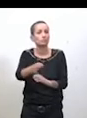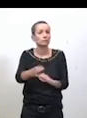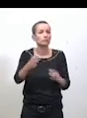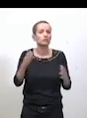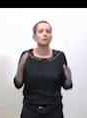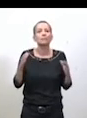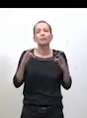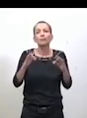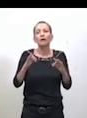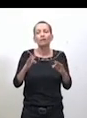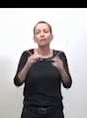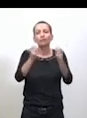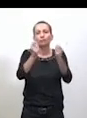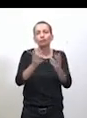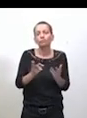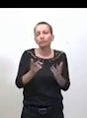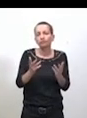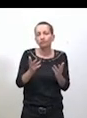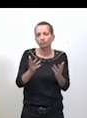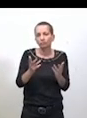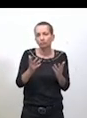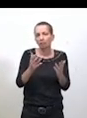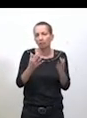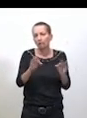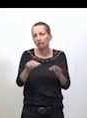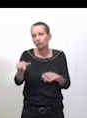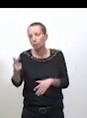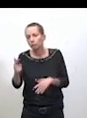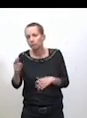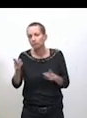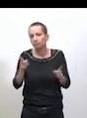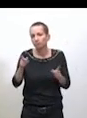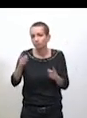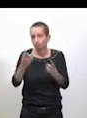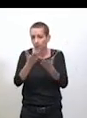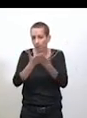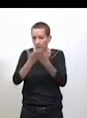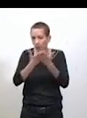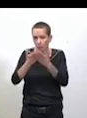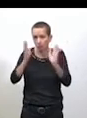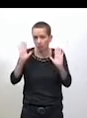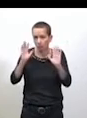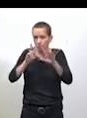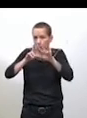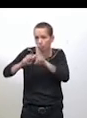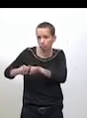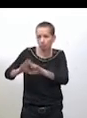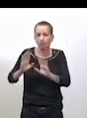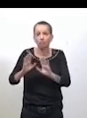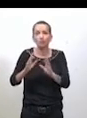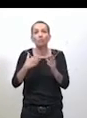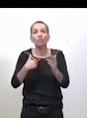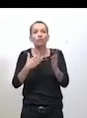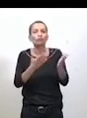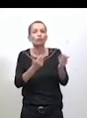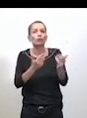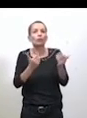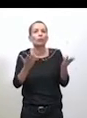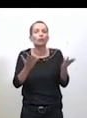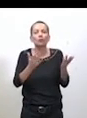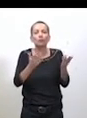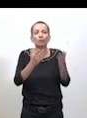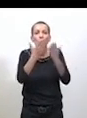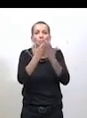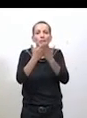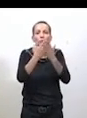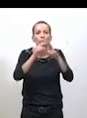est des chiffres, 10 à 12, ce sont des études. Donc, moi, j'attends que vous me montriez évidemment des études qui montrent qu'une